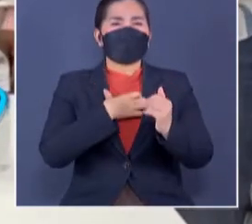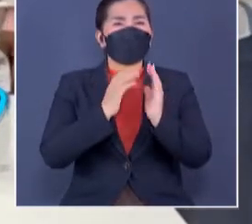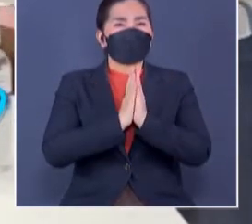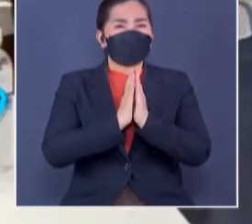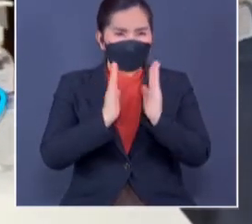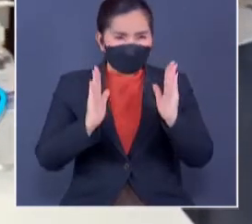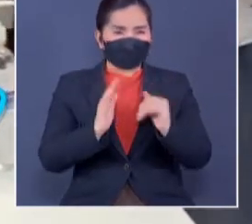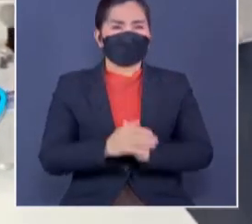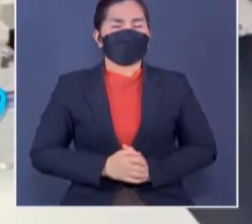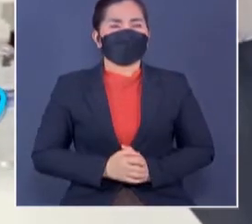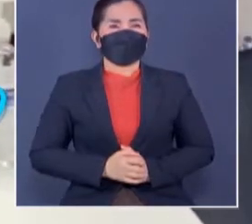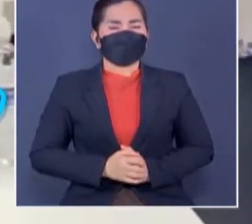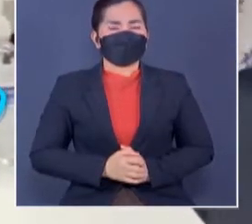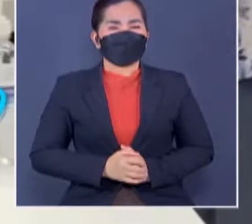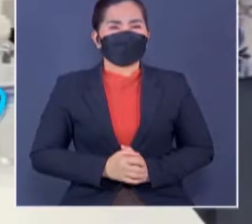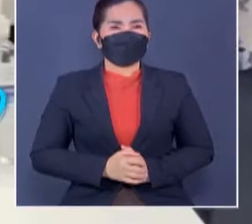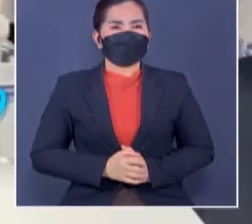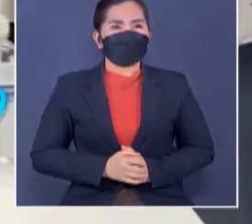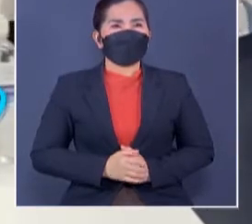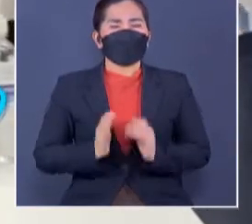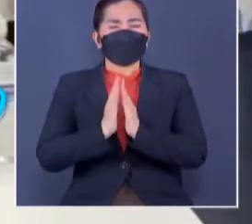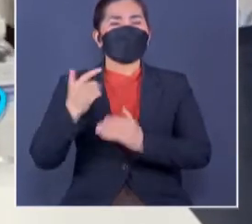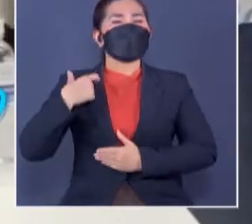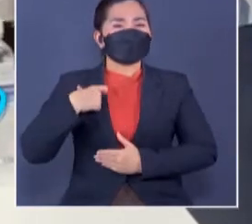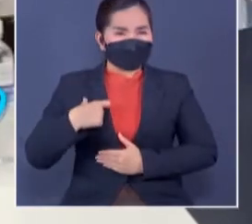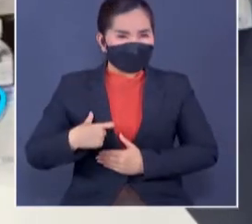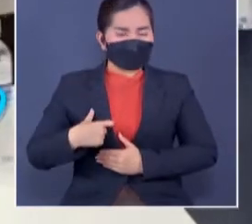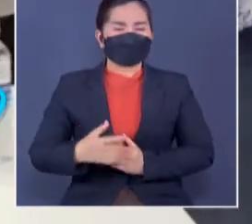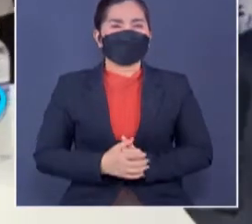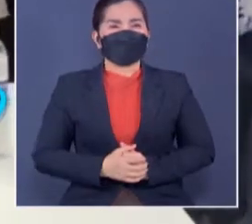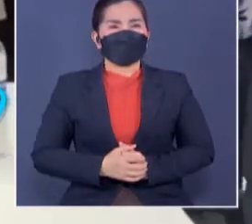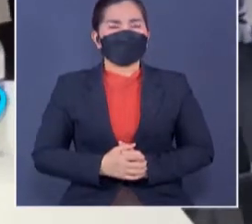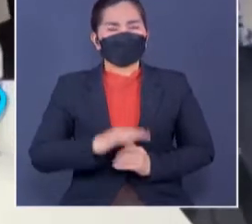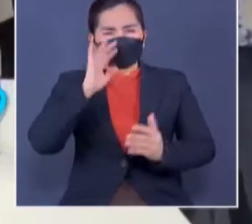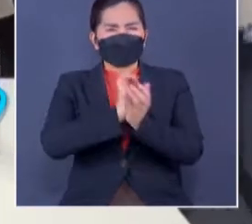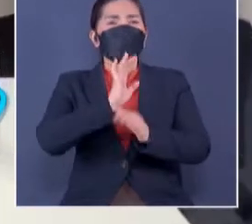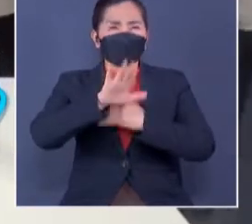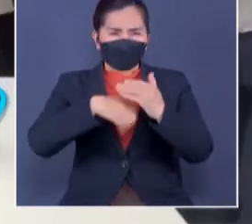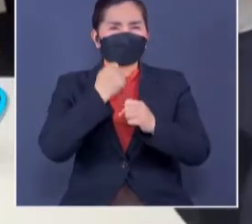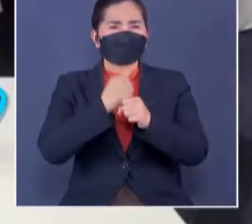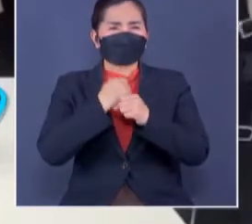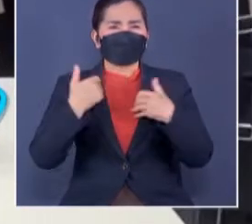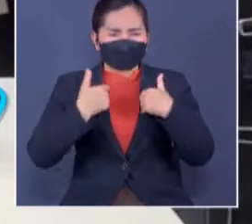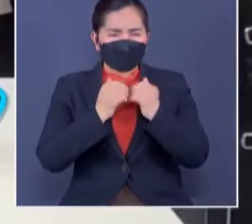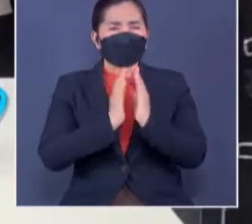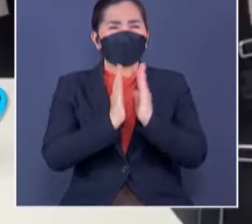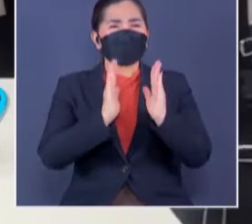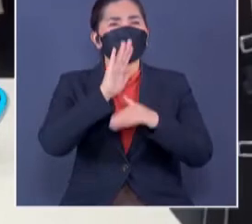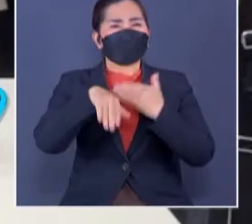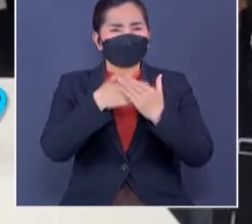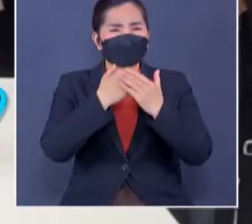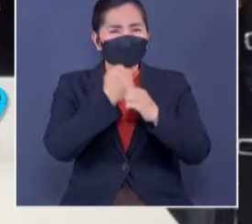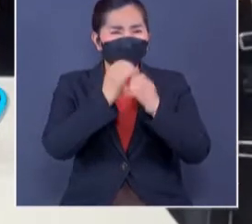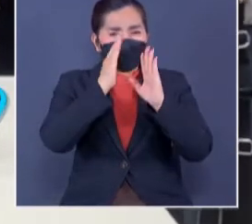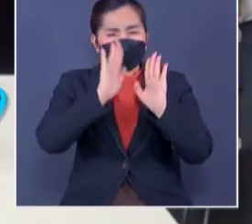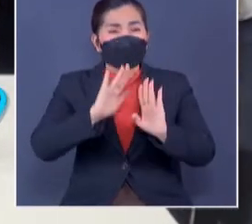ครับเจ้าที่ตำรวจนะครับเราก็พี่ทนายนะครับทุกเราก็ตำรวจที่ทำงานกันอย่างหนักเหนื่อยทุกคนนะครับที่ตั้งใ